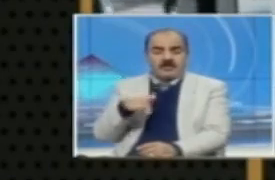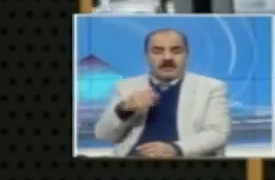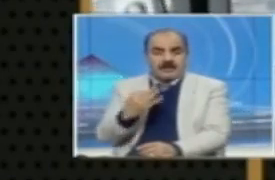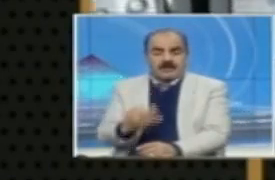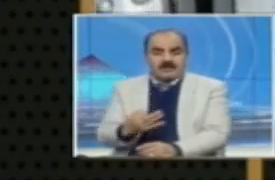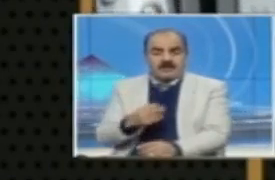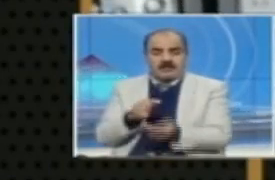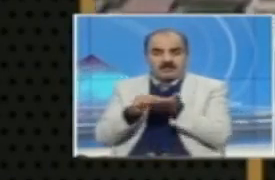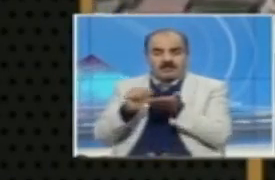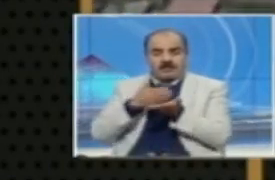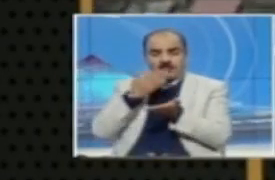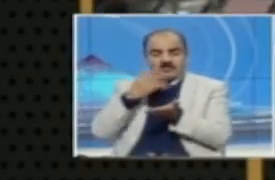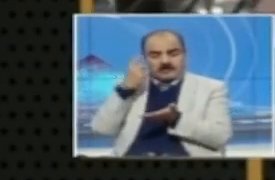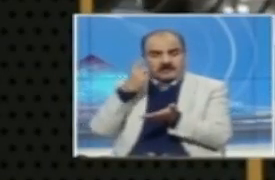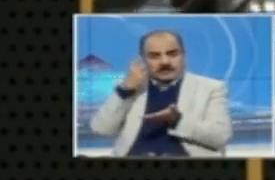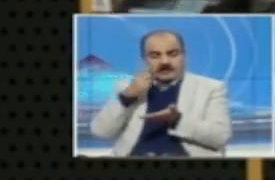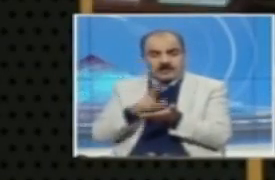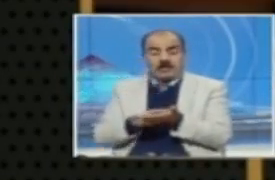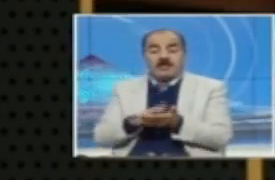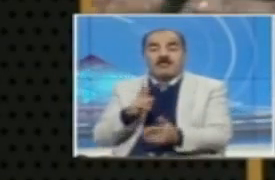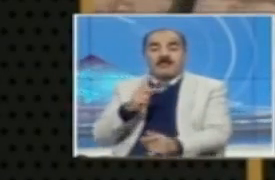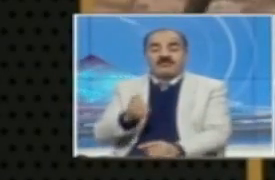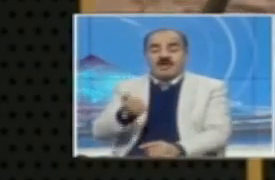34,836 قرص مؤثر، و